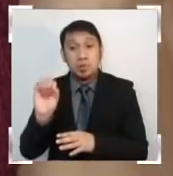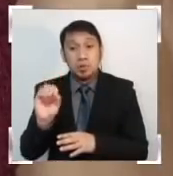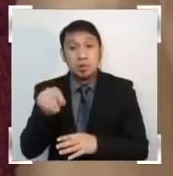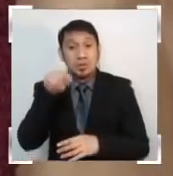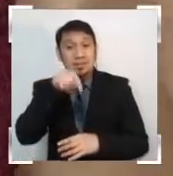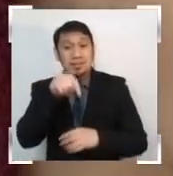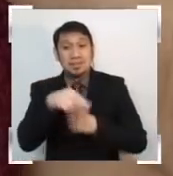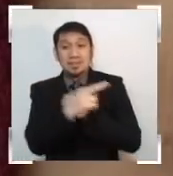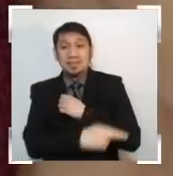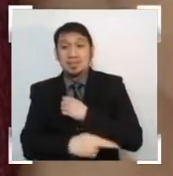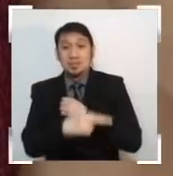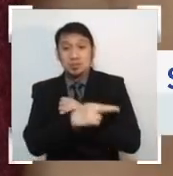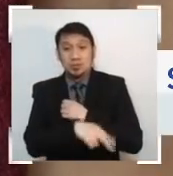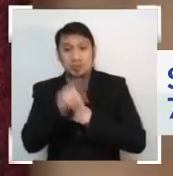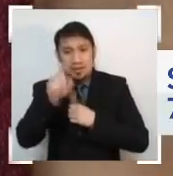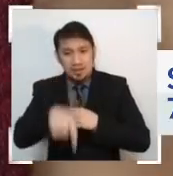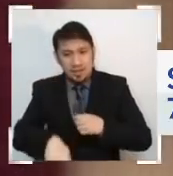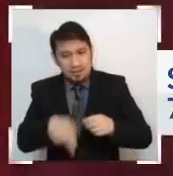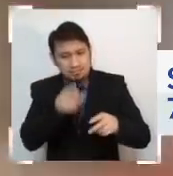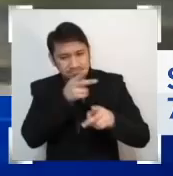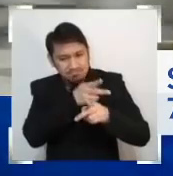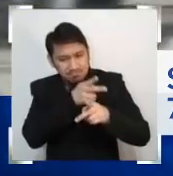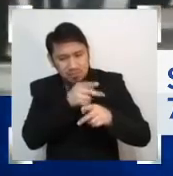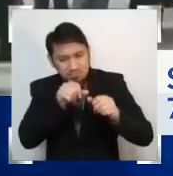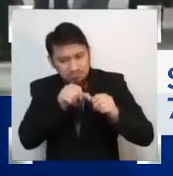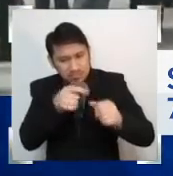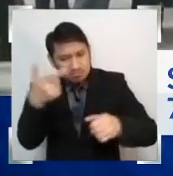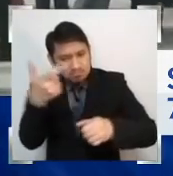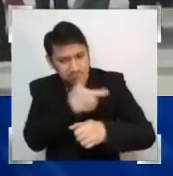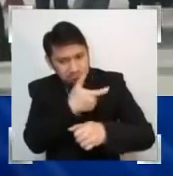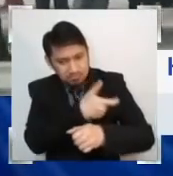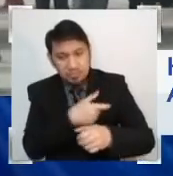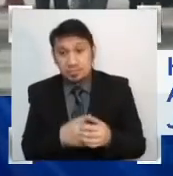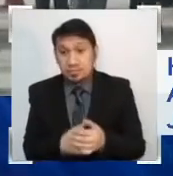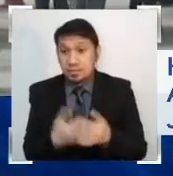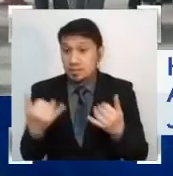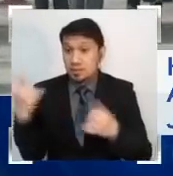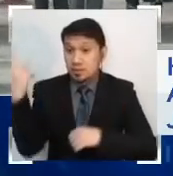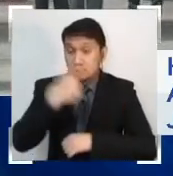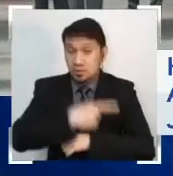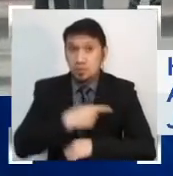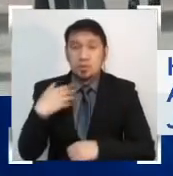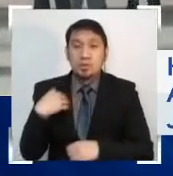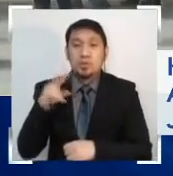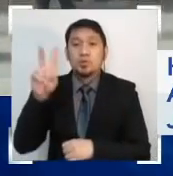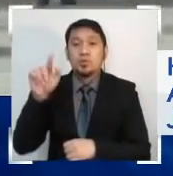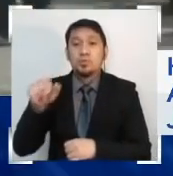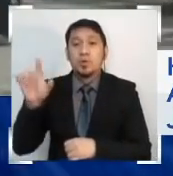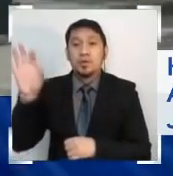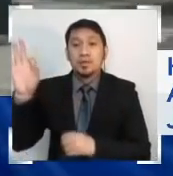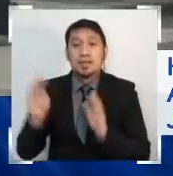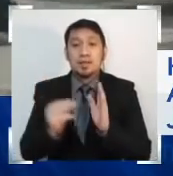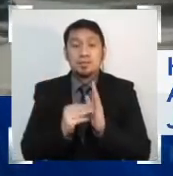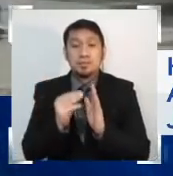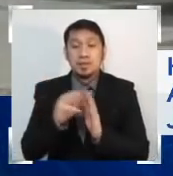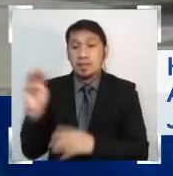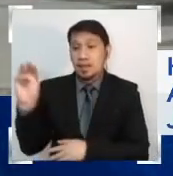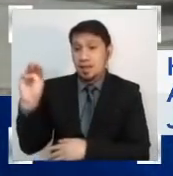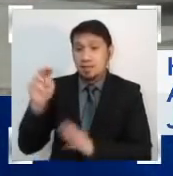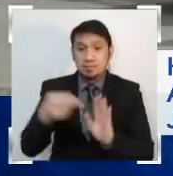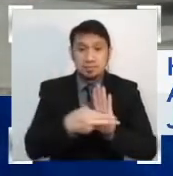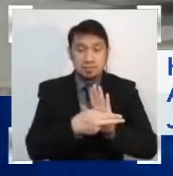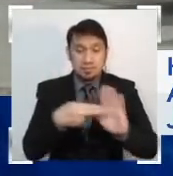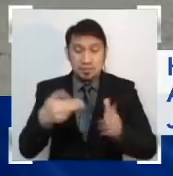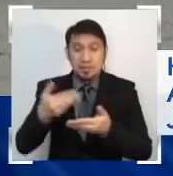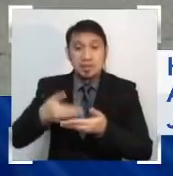sa puspusang bakunahan ng pamahalaan. Ngayong araw may dumating pang 2.9 million doses ng Moderna vaccine sa bilil ng gobyerno at ng